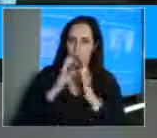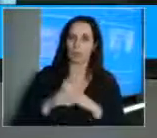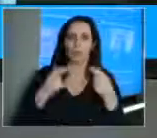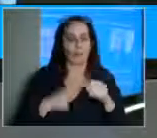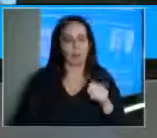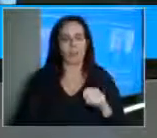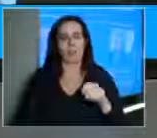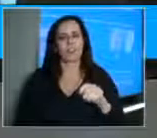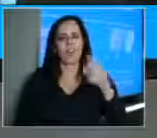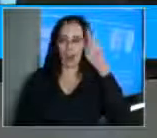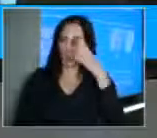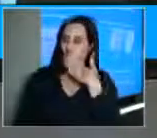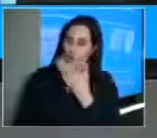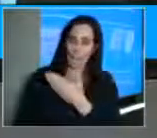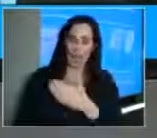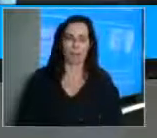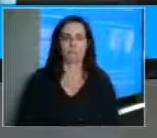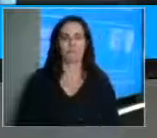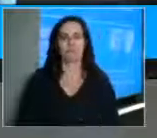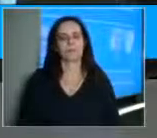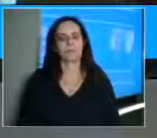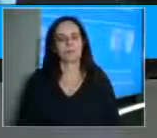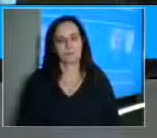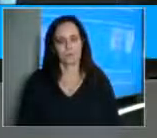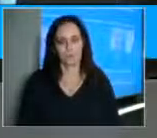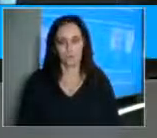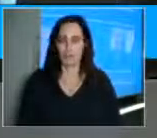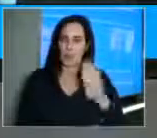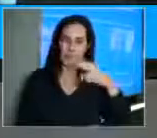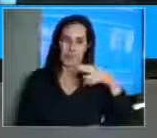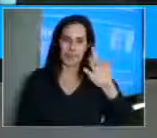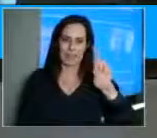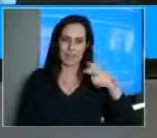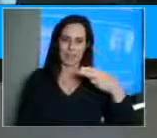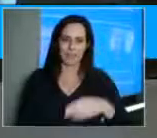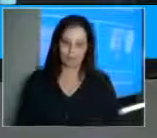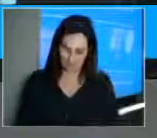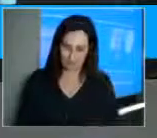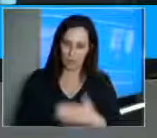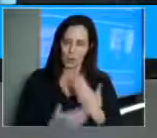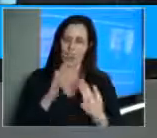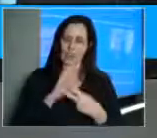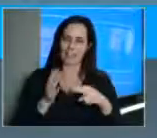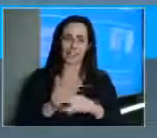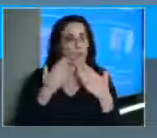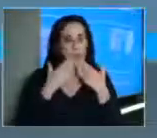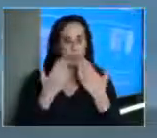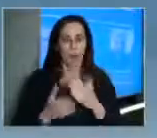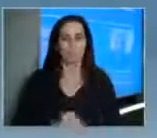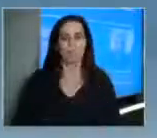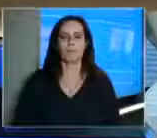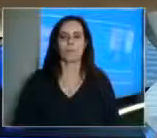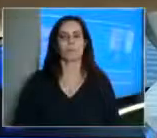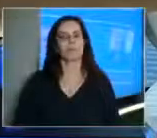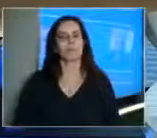הכנסת שרן השכל הליכוד, תודה רבה. תודה רבה. ובאירה ברדוגו, יועצת אסטרטגית, תודה רבה.